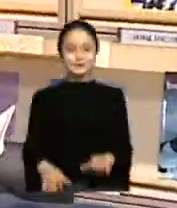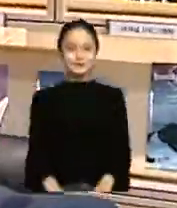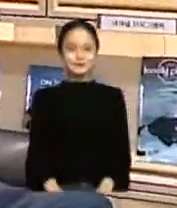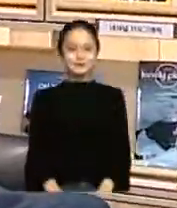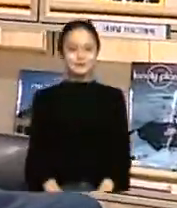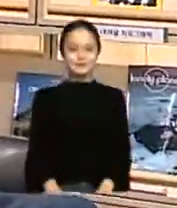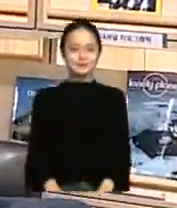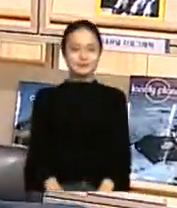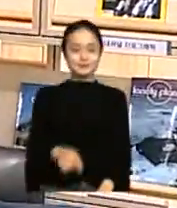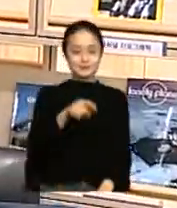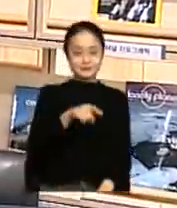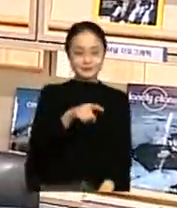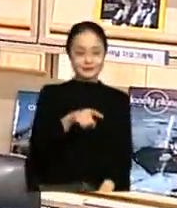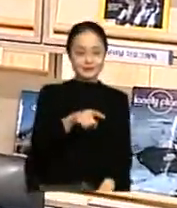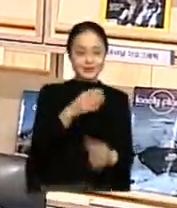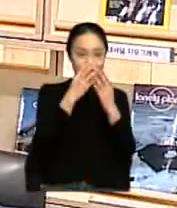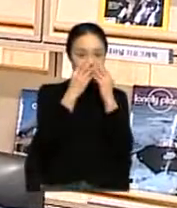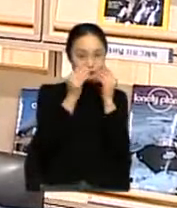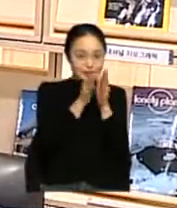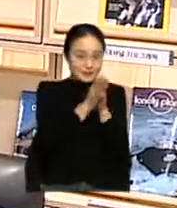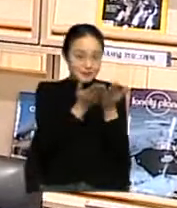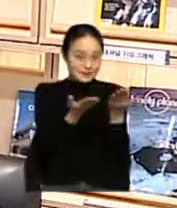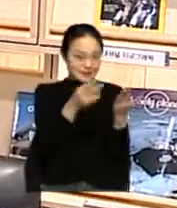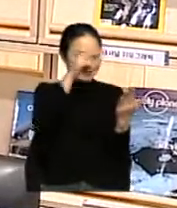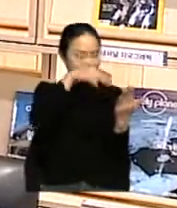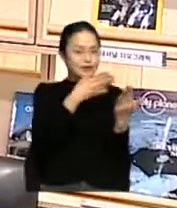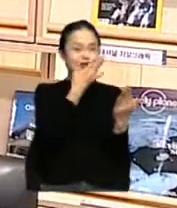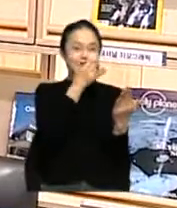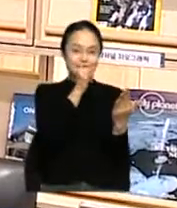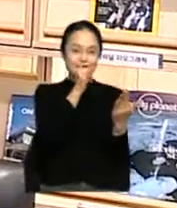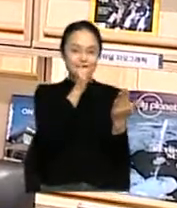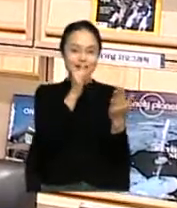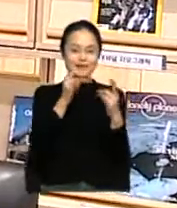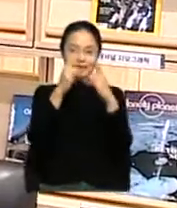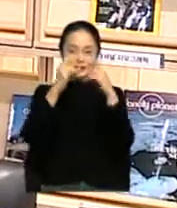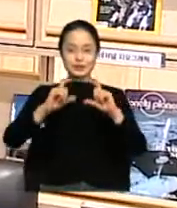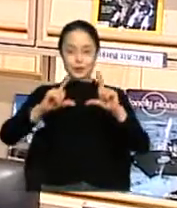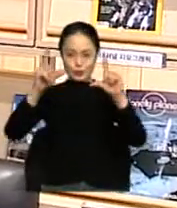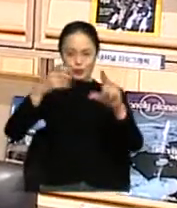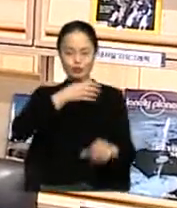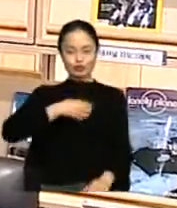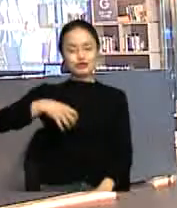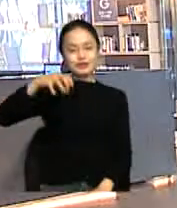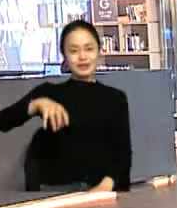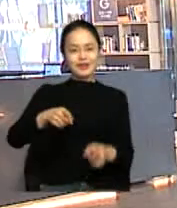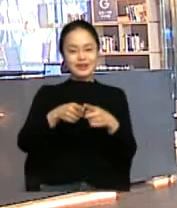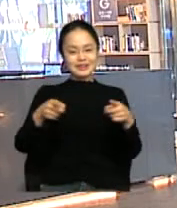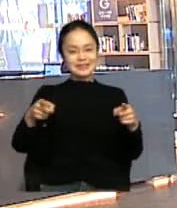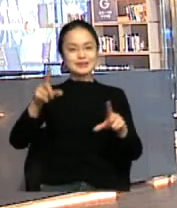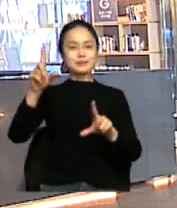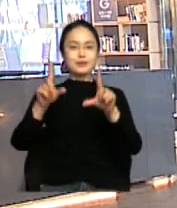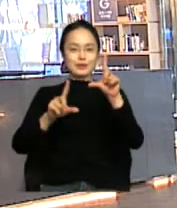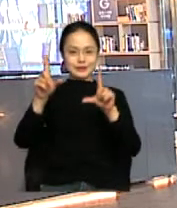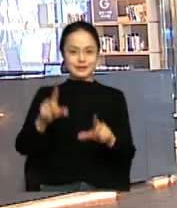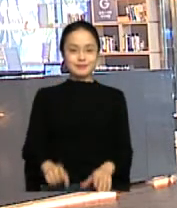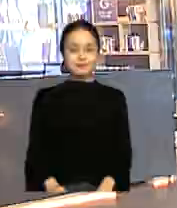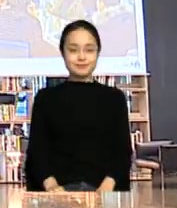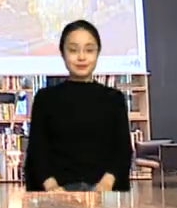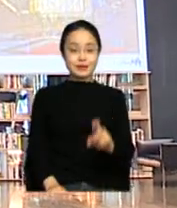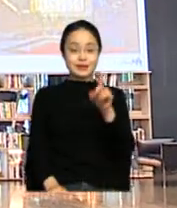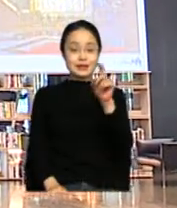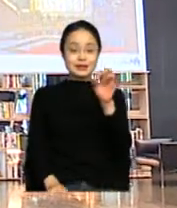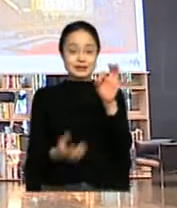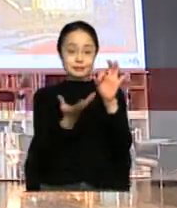이곳에선 전기 간행물도 읽을 수 있습니다. 성동구청 1층은 이렇게 책으로 가득 차 있습니다. 10억 원을 들인